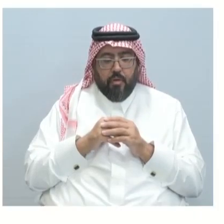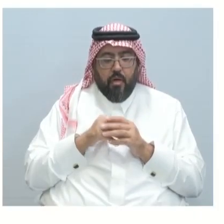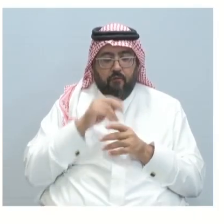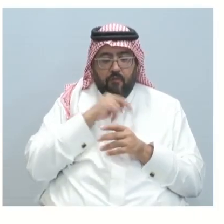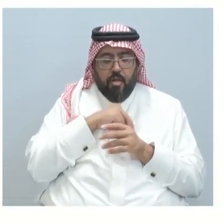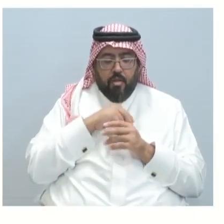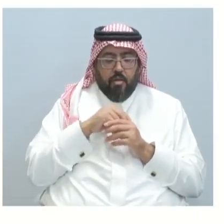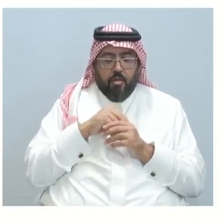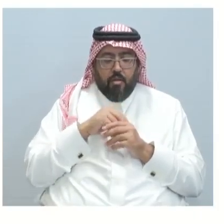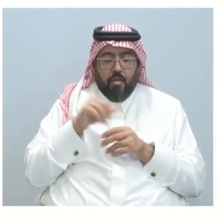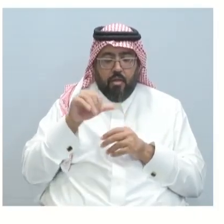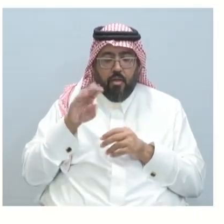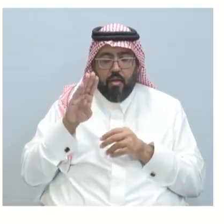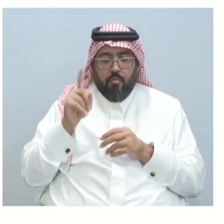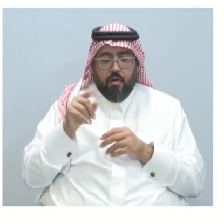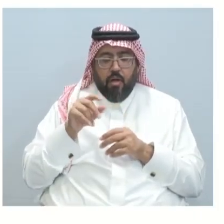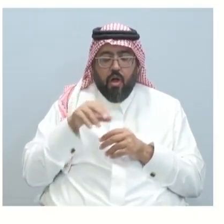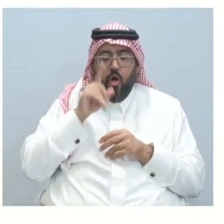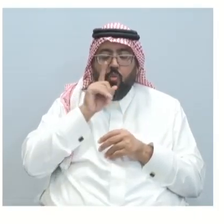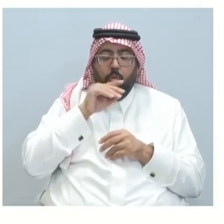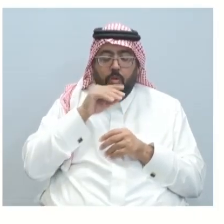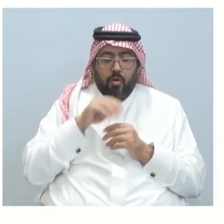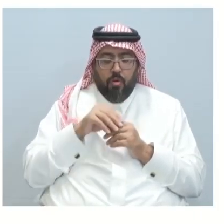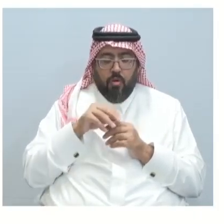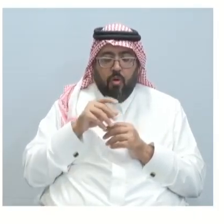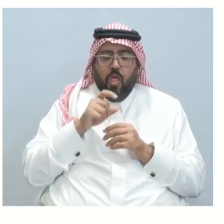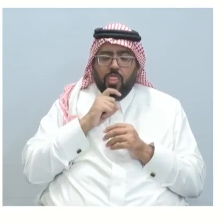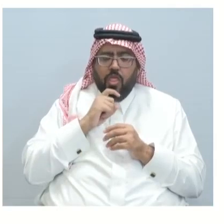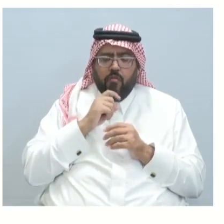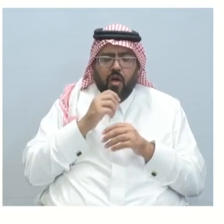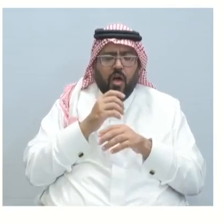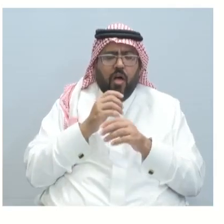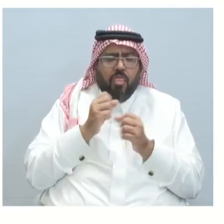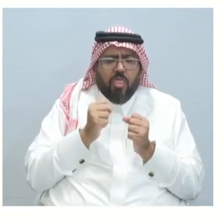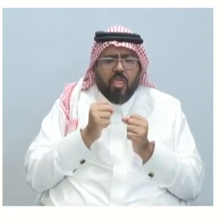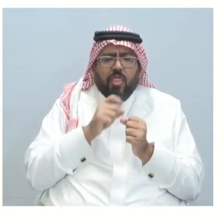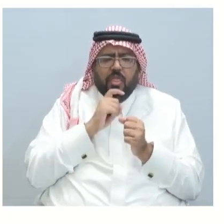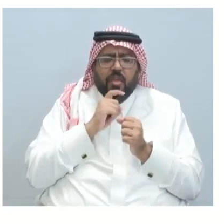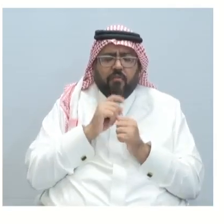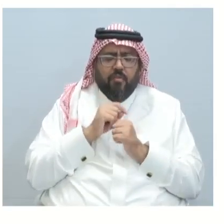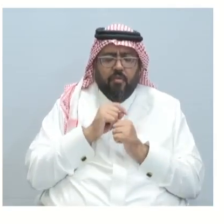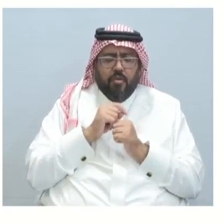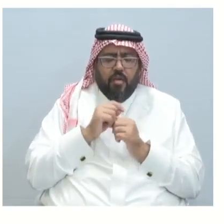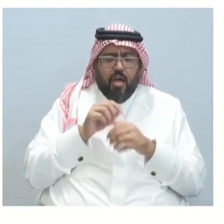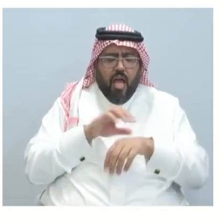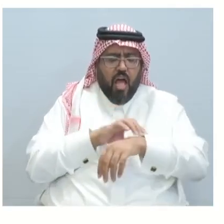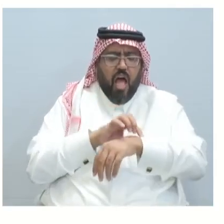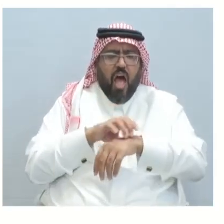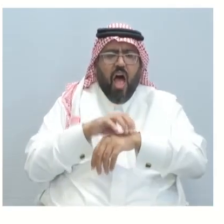الفوائد اذا كبر الوالدان وضعفت قوتهما ورق